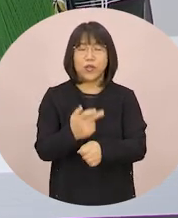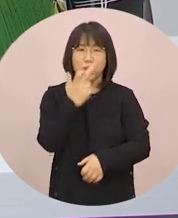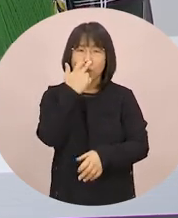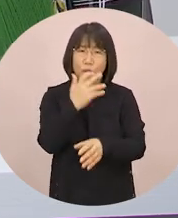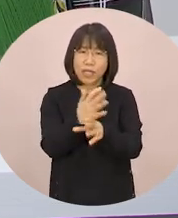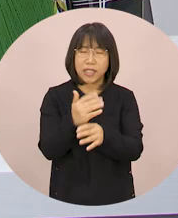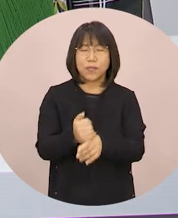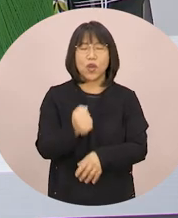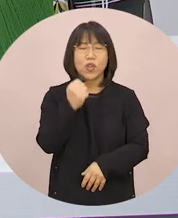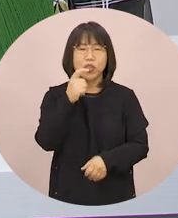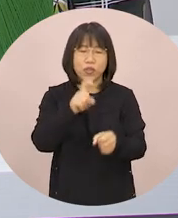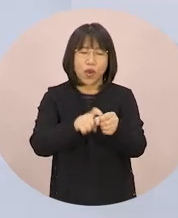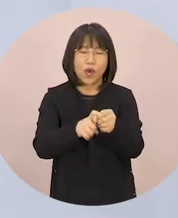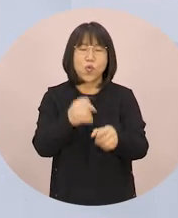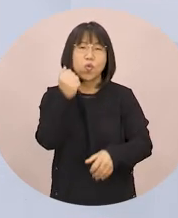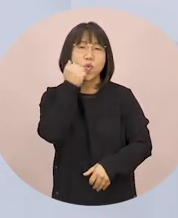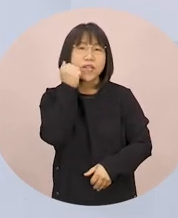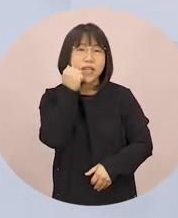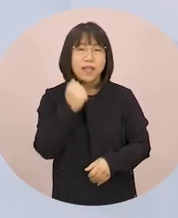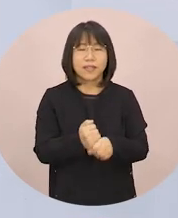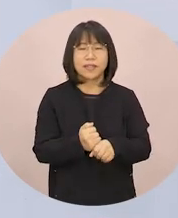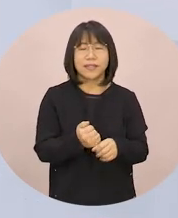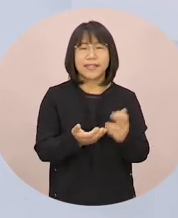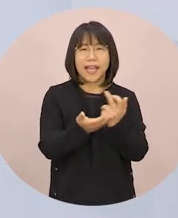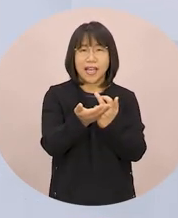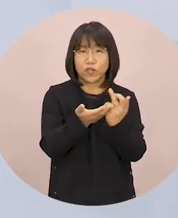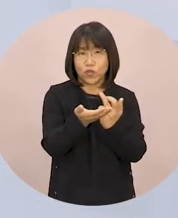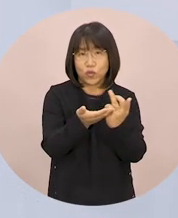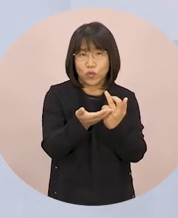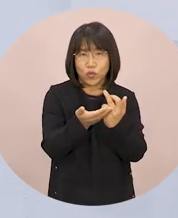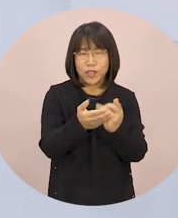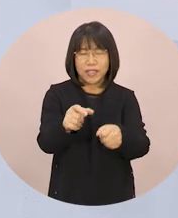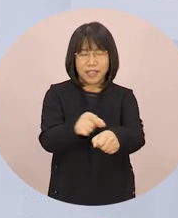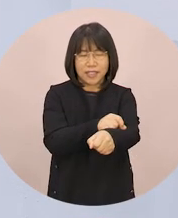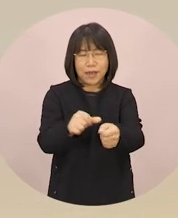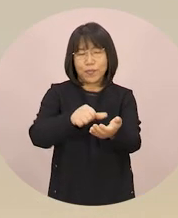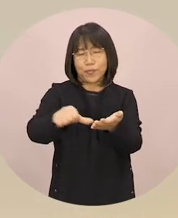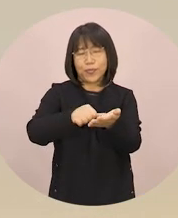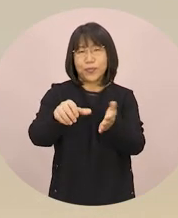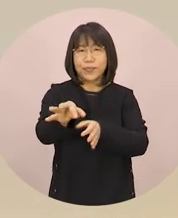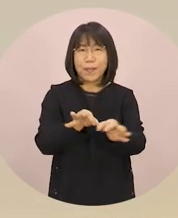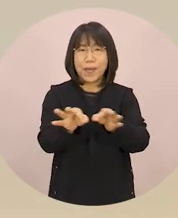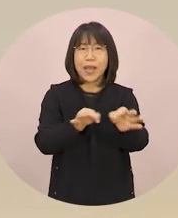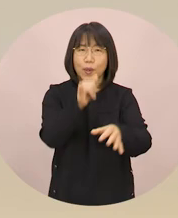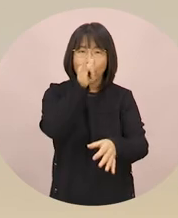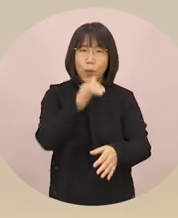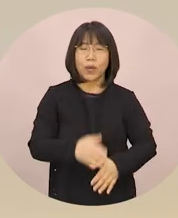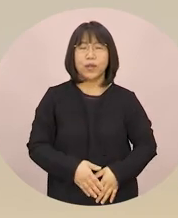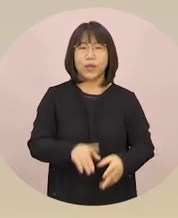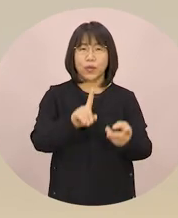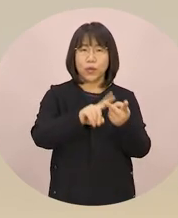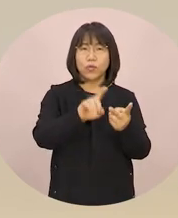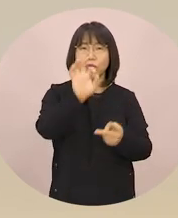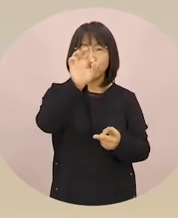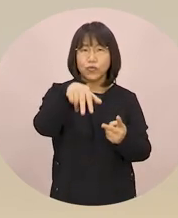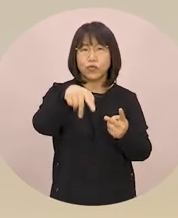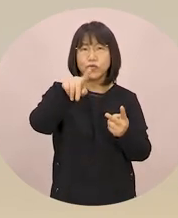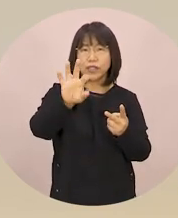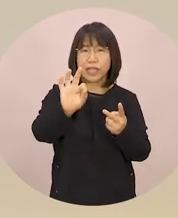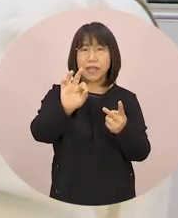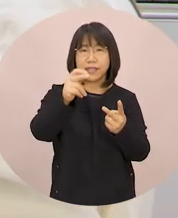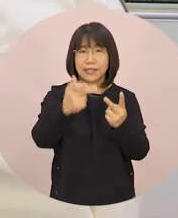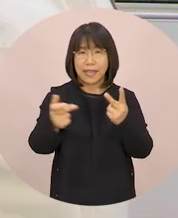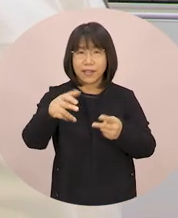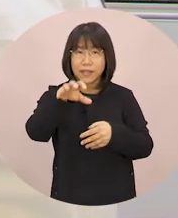공예품과 함께 초콜릿, 떡, 과자 등 제주 특산품도 판매하고 있습니다. 또한 우장산역에